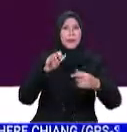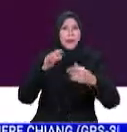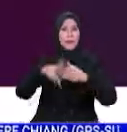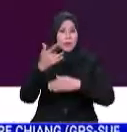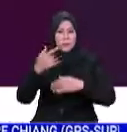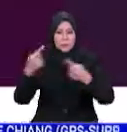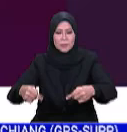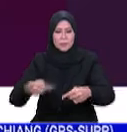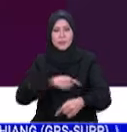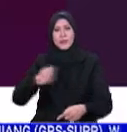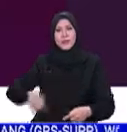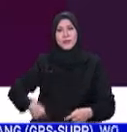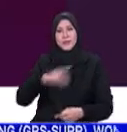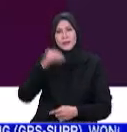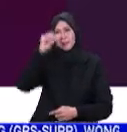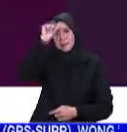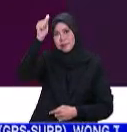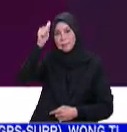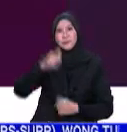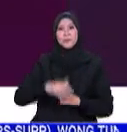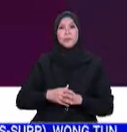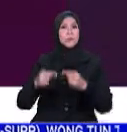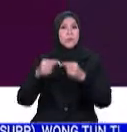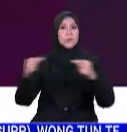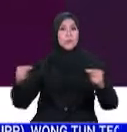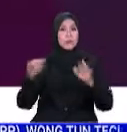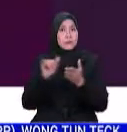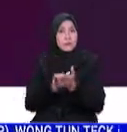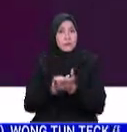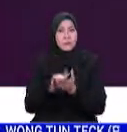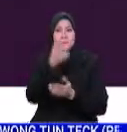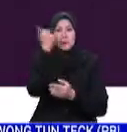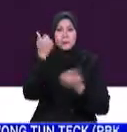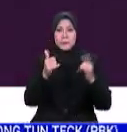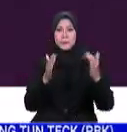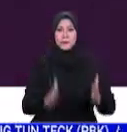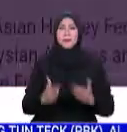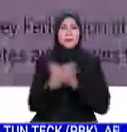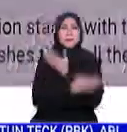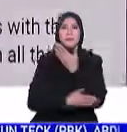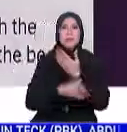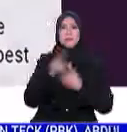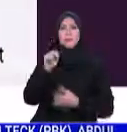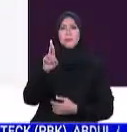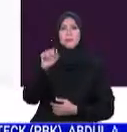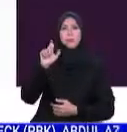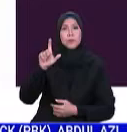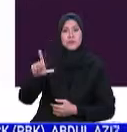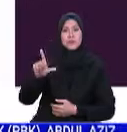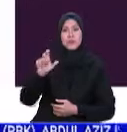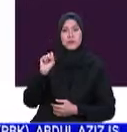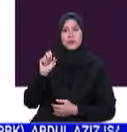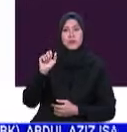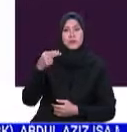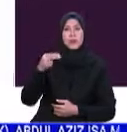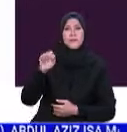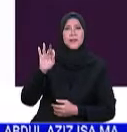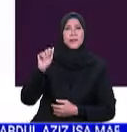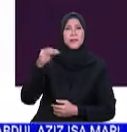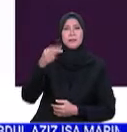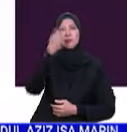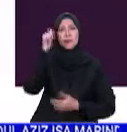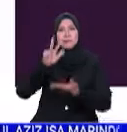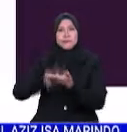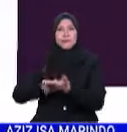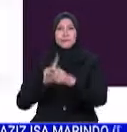awal menentang China dan India. Keputusan itu selepas salah seorang pemain negara, Nurul Faizah Syafiqah Khalim, disahkan